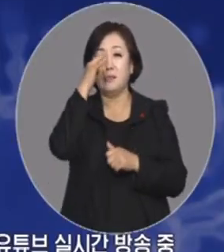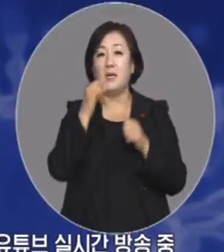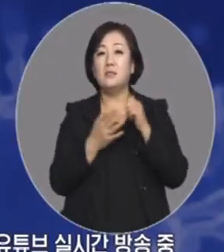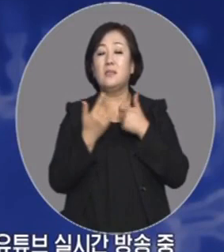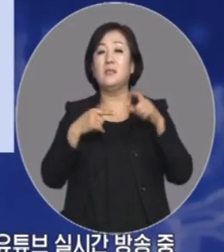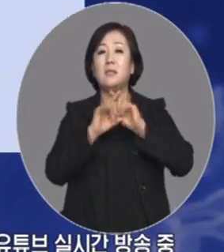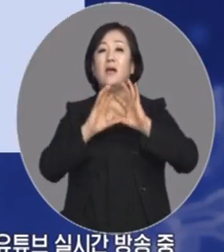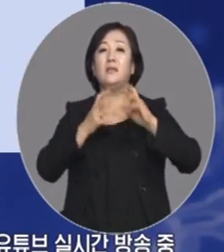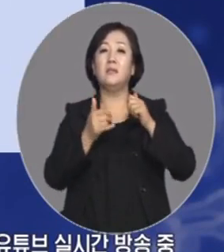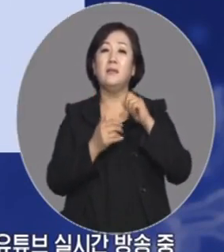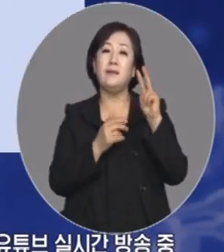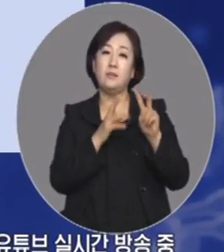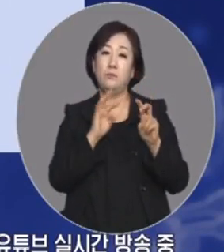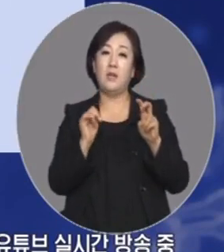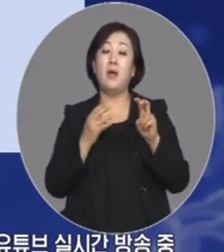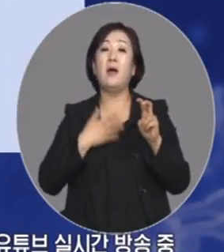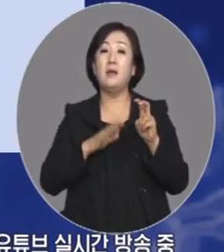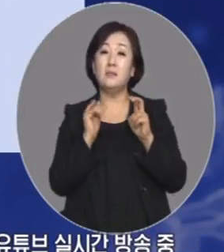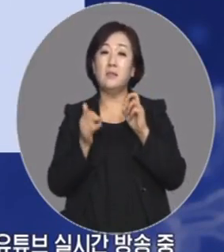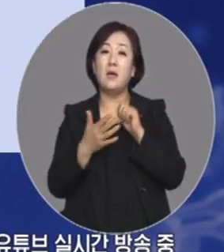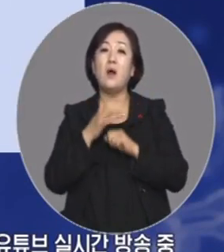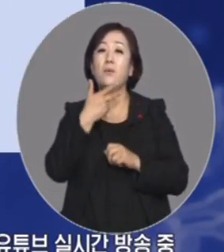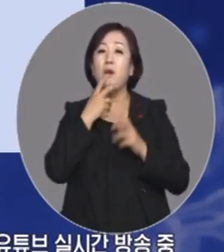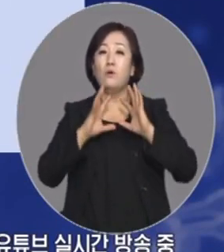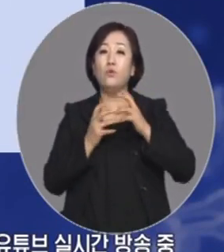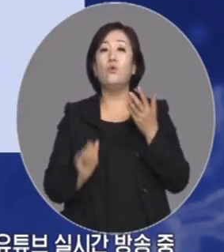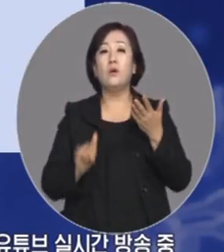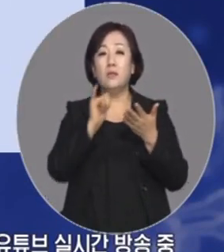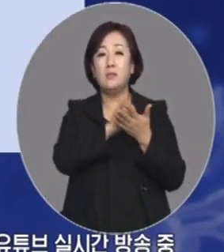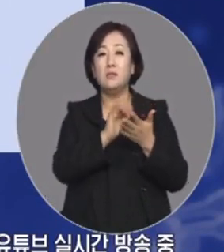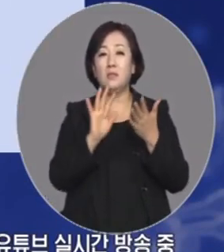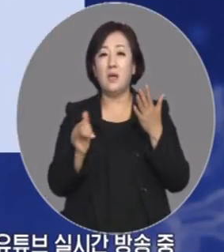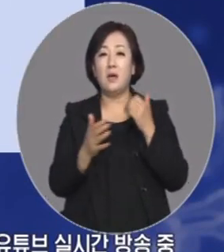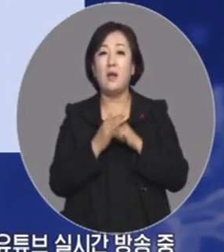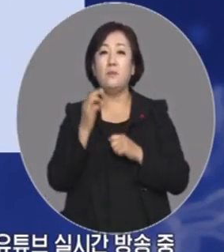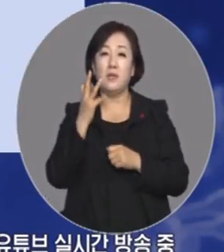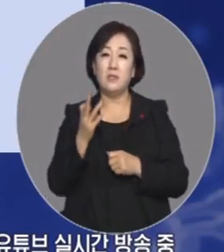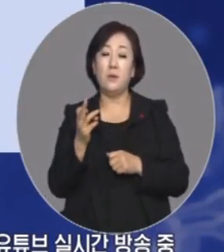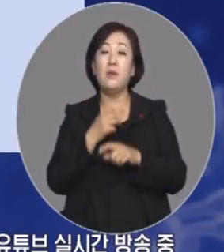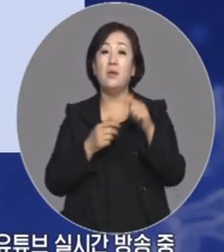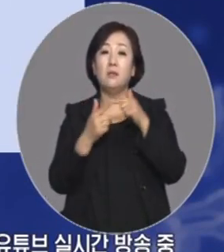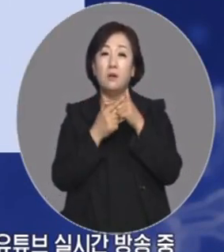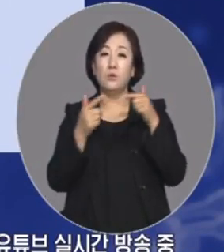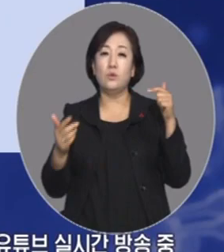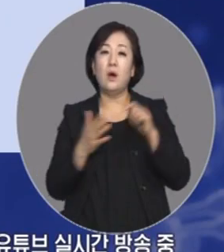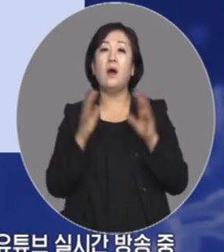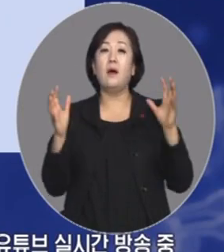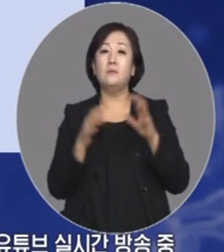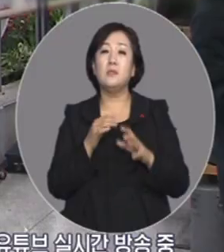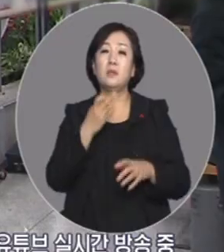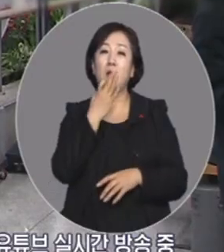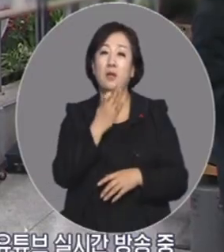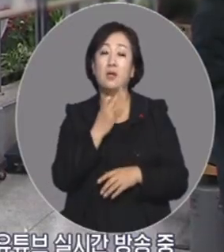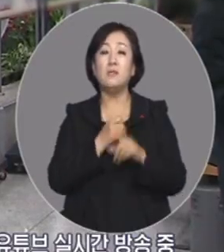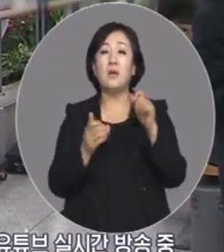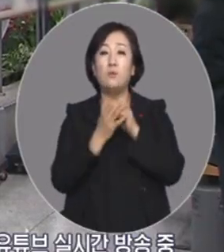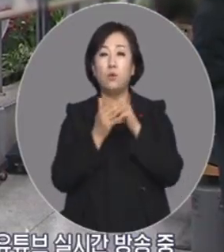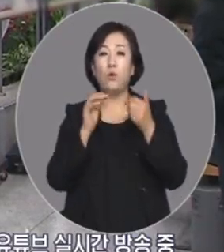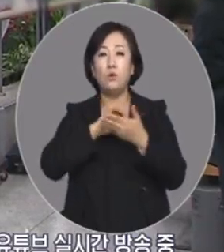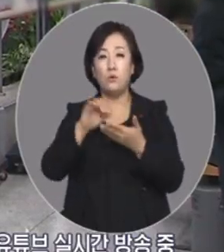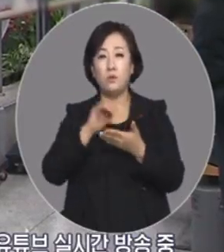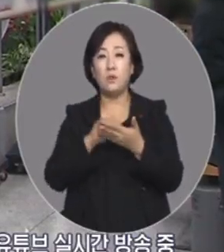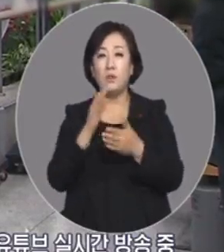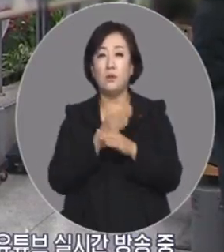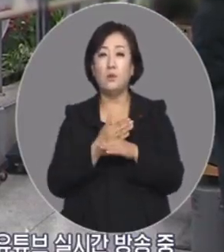입국한 20대와 그 지인, 영국 해외 입국자 등 13명이 추가 감염돼 누적 14명이 됐습니다. 이